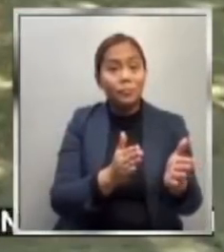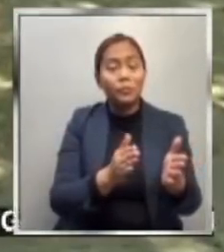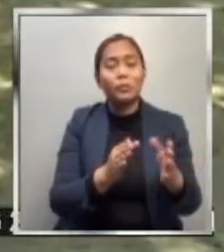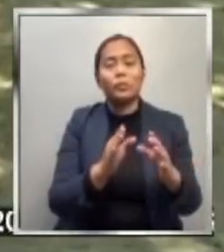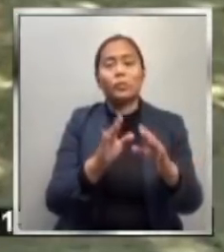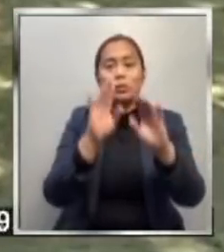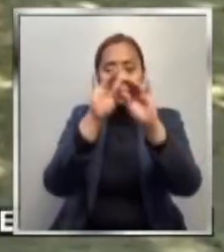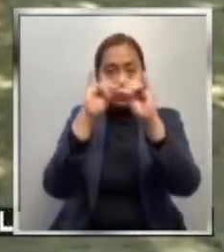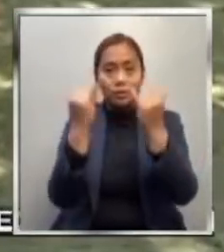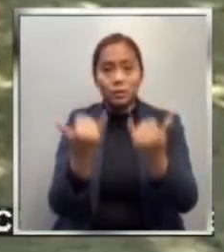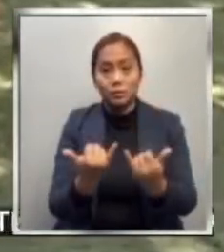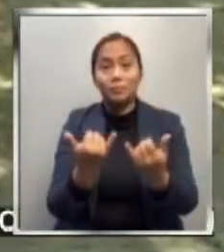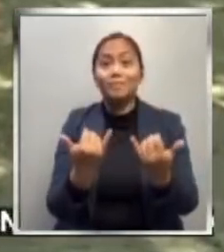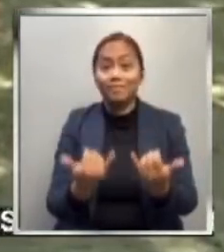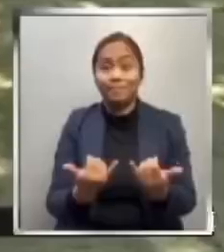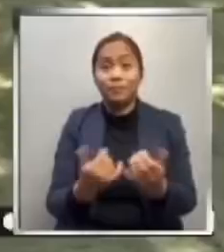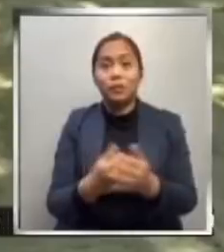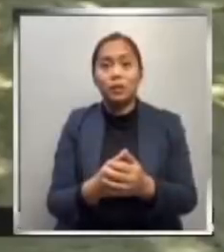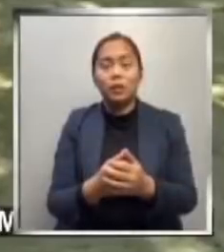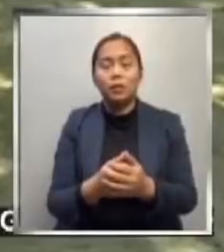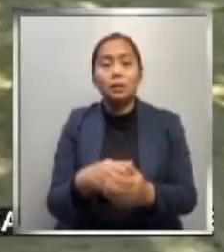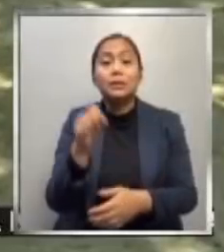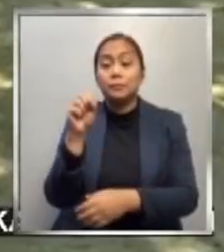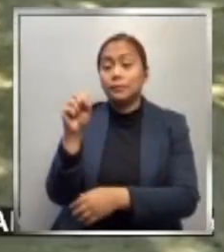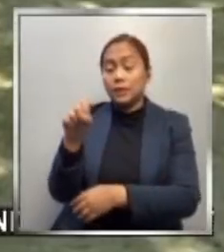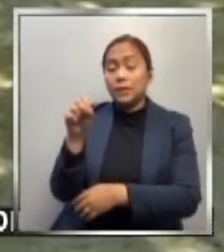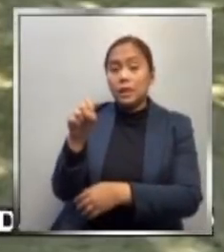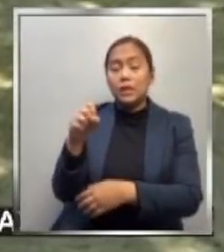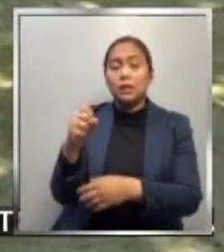Mas organized ngayon yung sitwasyon kasi...